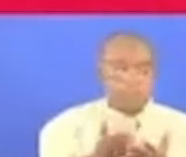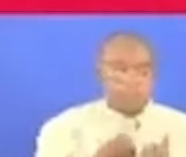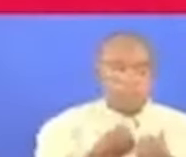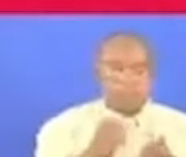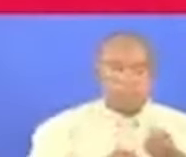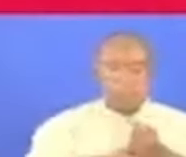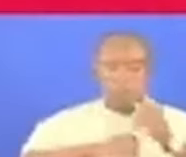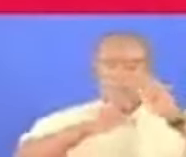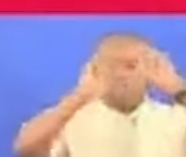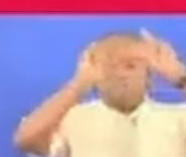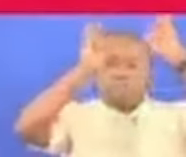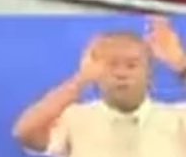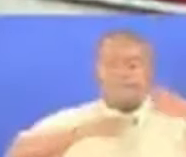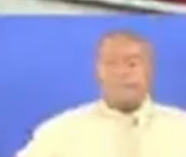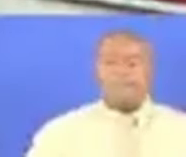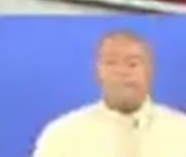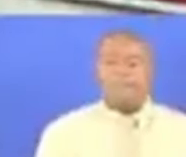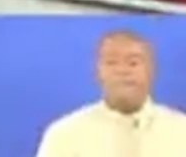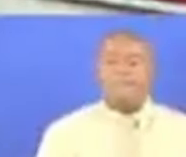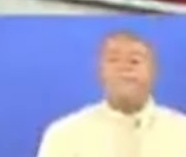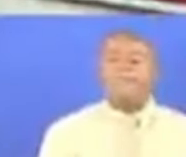mk hoja